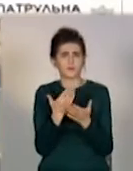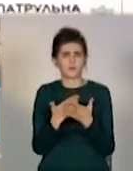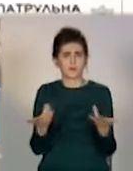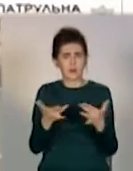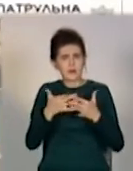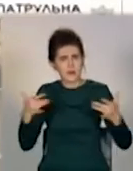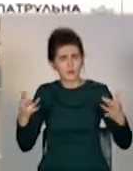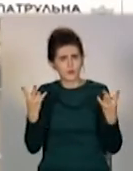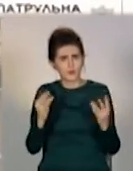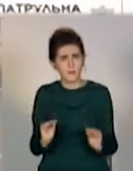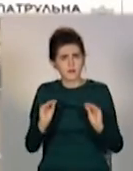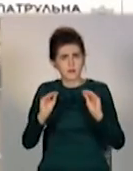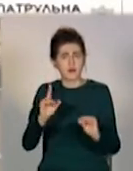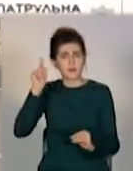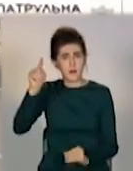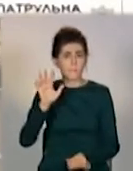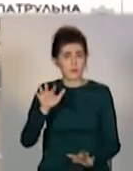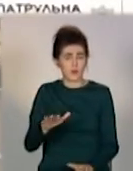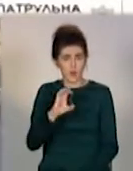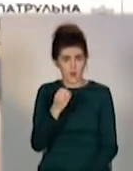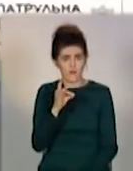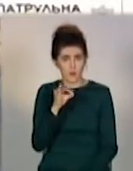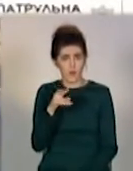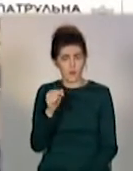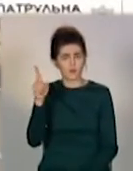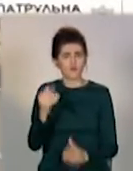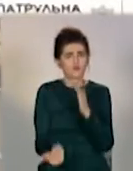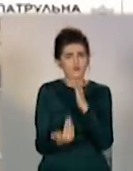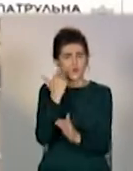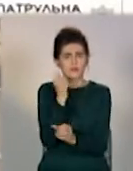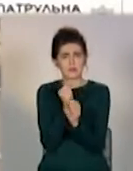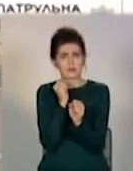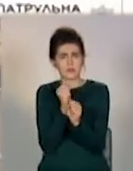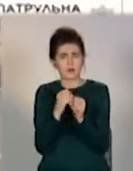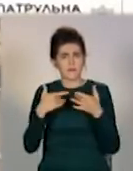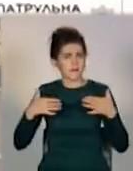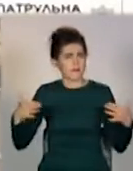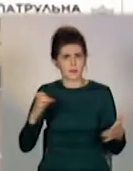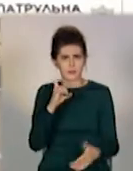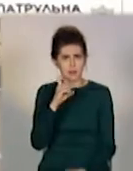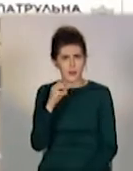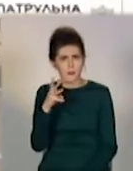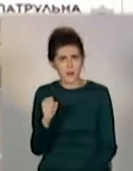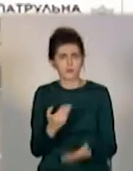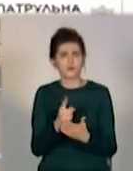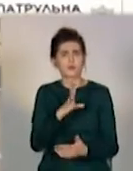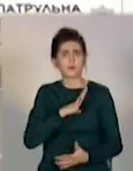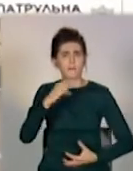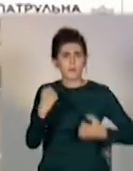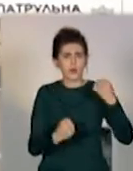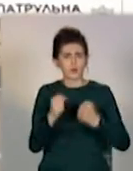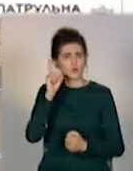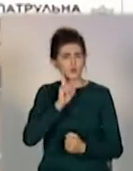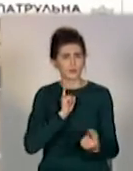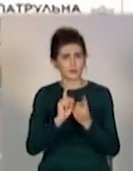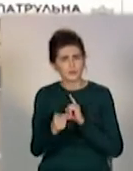Тобто зараз в Європі влаштовується кільцевий рух, що зменшує швидкість проїзду самого перехрестя